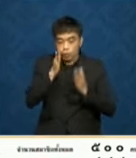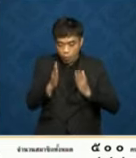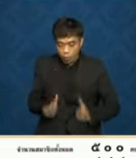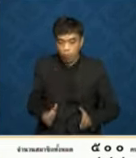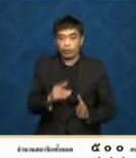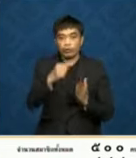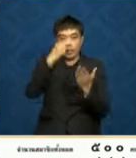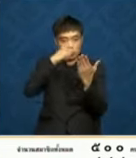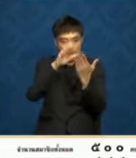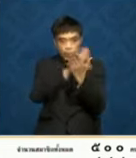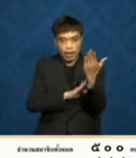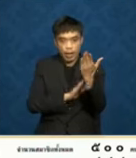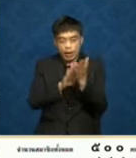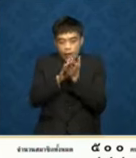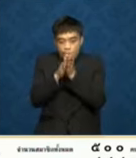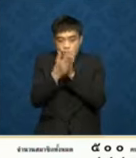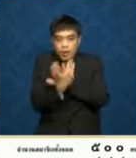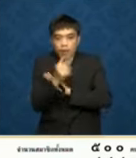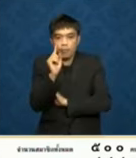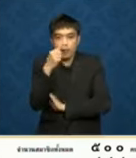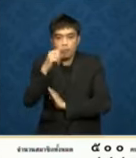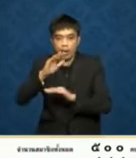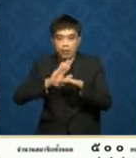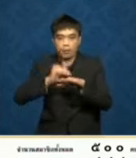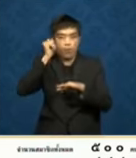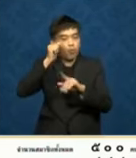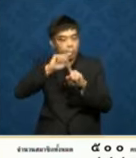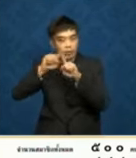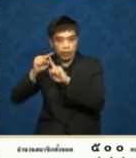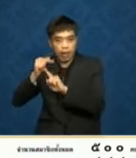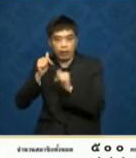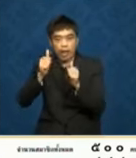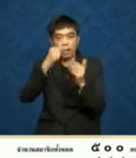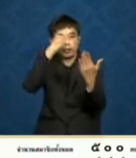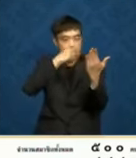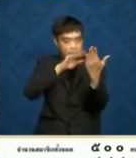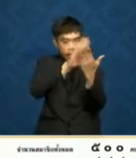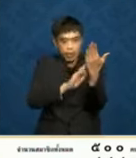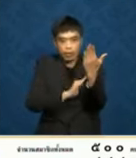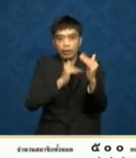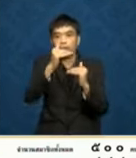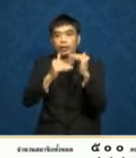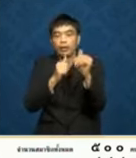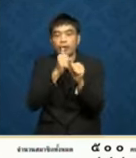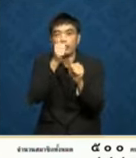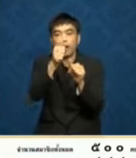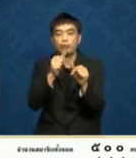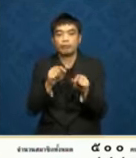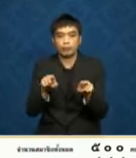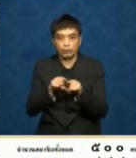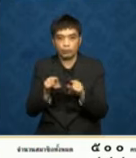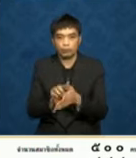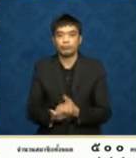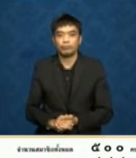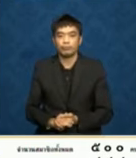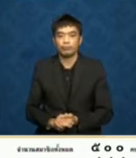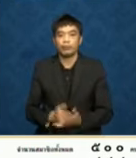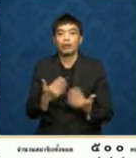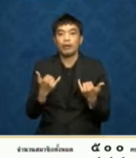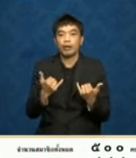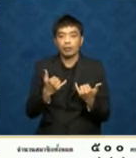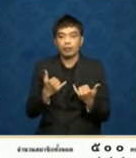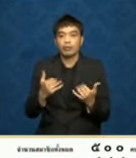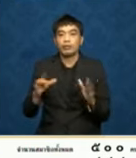ได้ เมอนั้นแะครับเราจะสามารถเปลี่ยแลงประเทศไทยไปดวยกนได้ผมจงขอโอกาสุทธิ โอกาสนี้ในทายทสุด